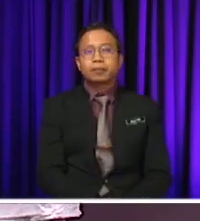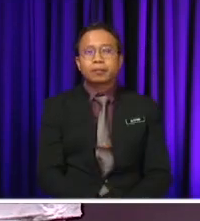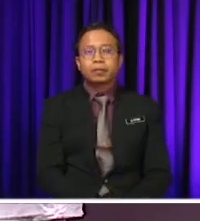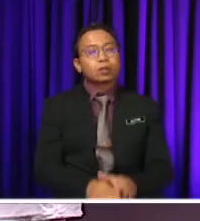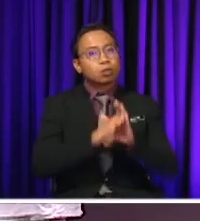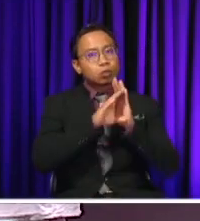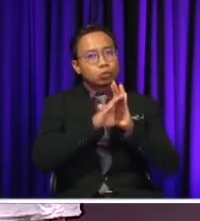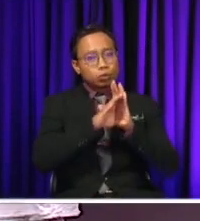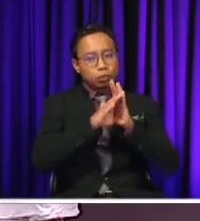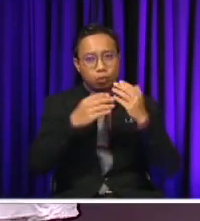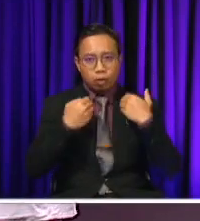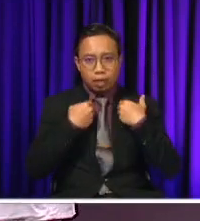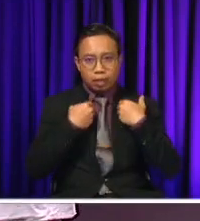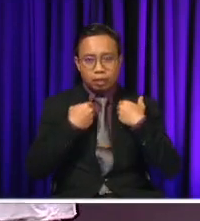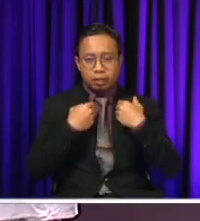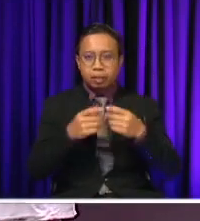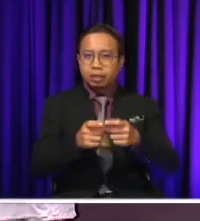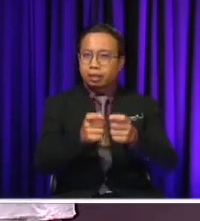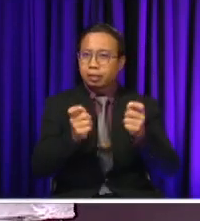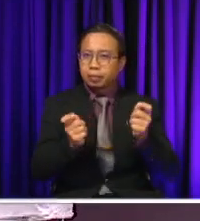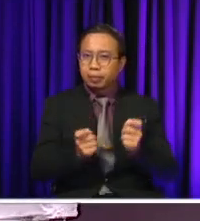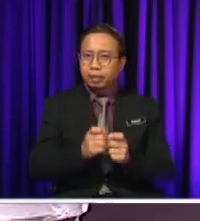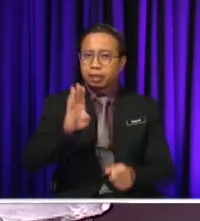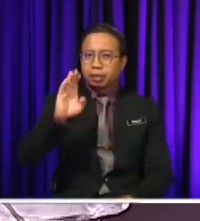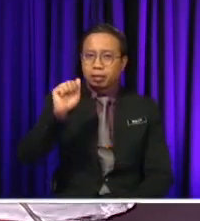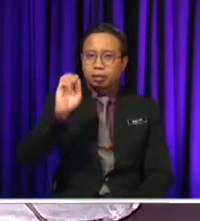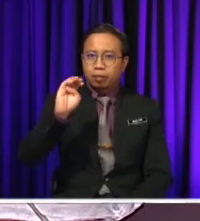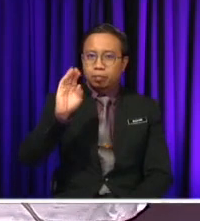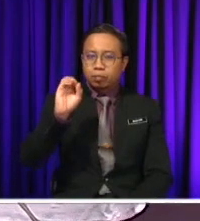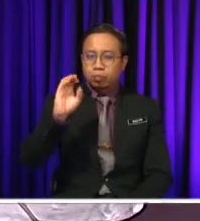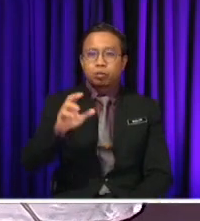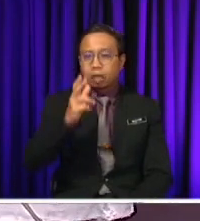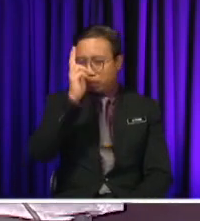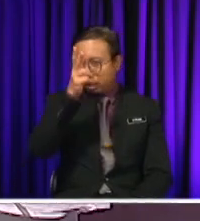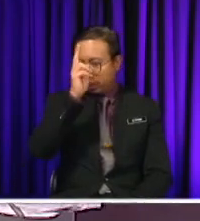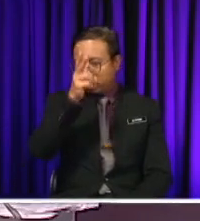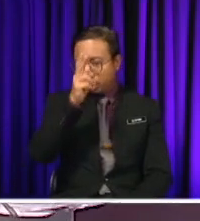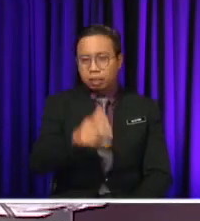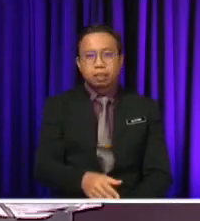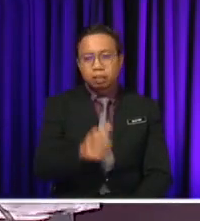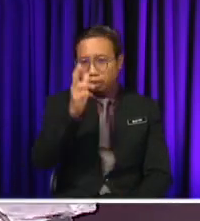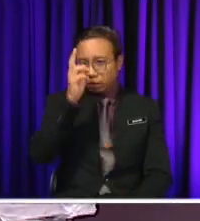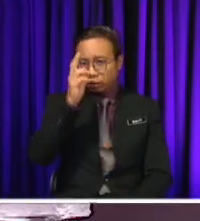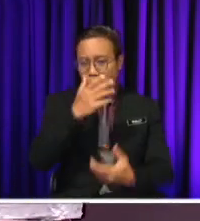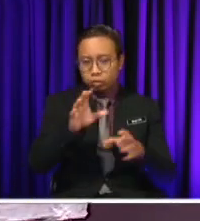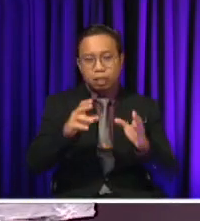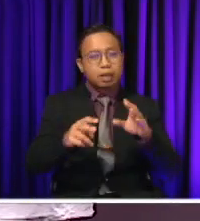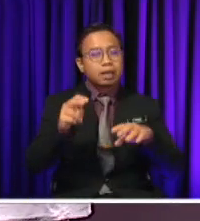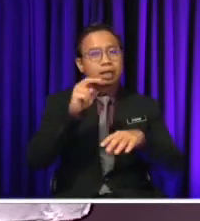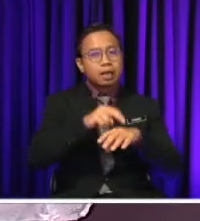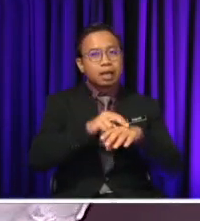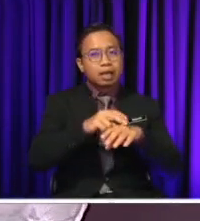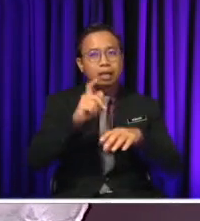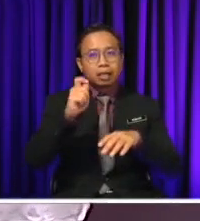contohnya dia ada laman bambu kerajaan dah apa menarik taraf lah jadikanlah